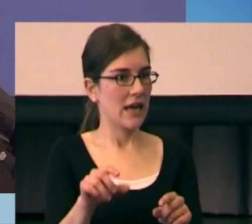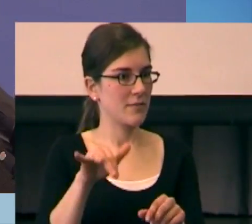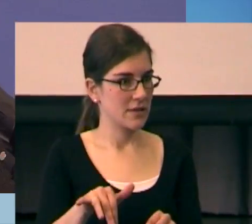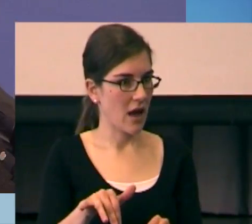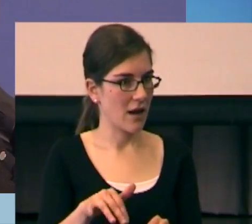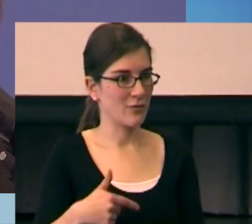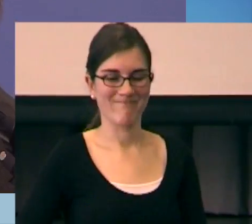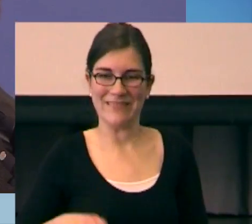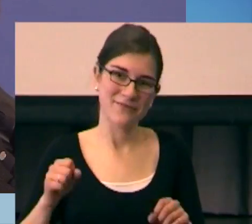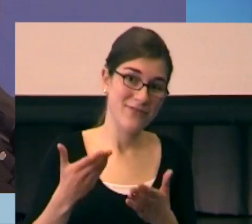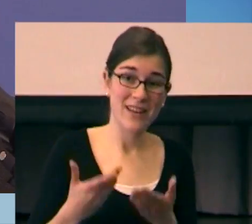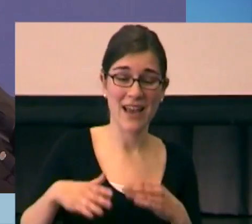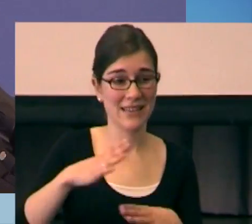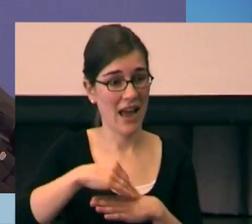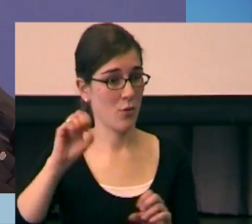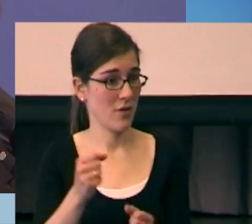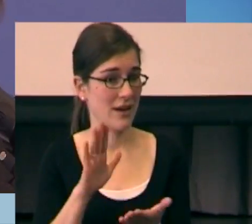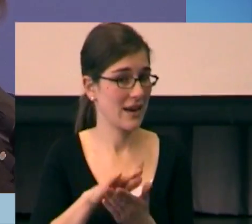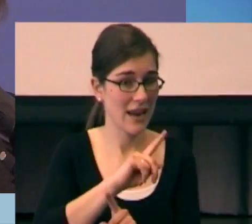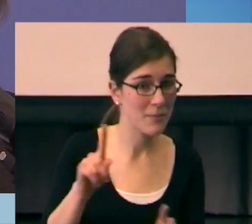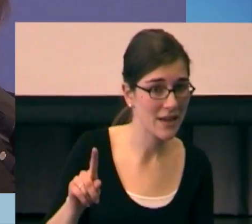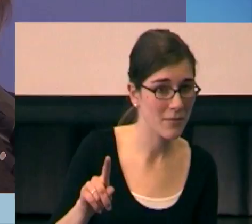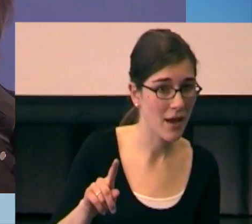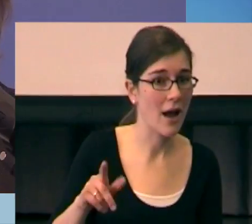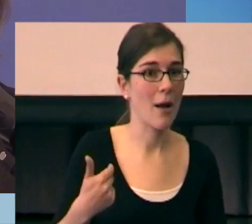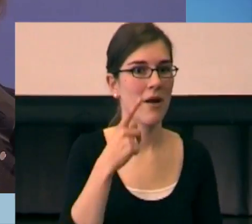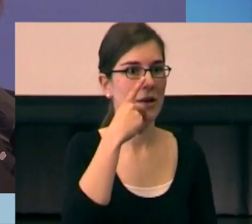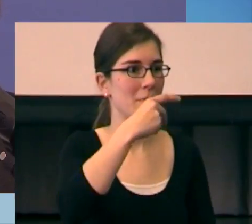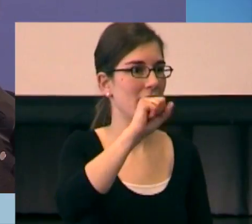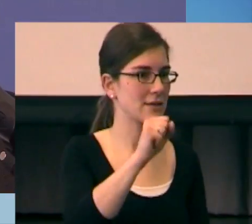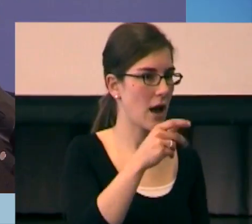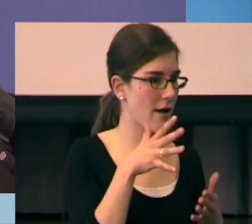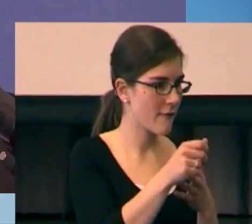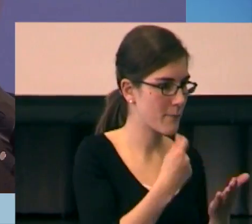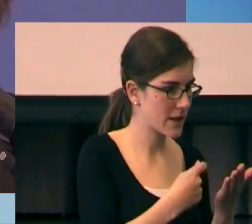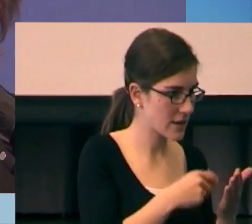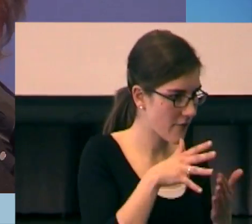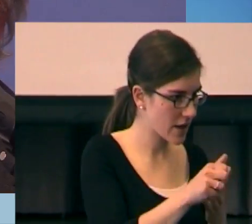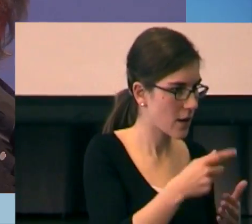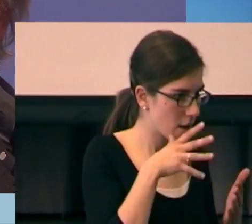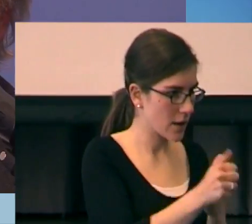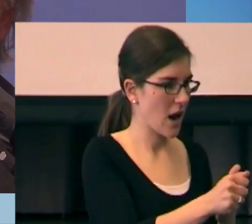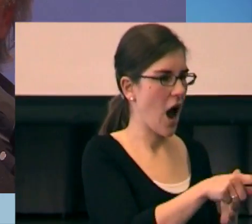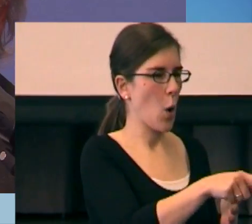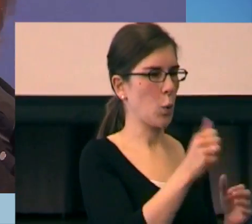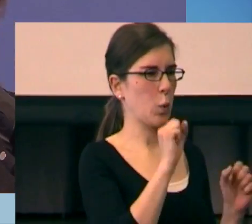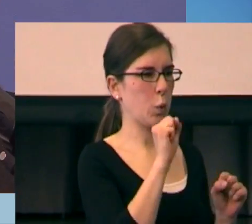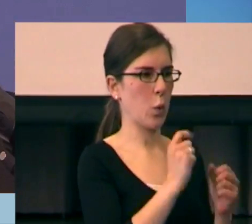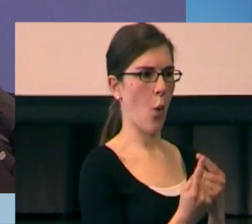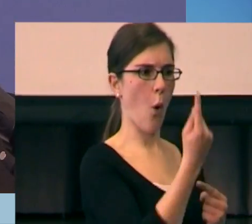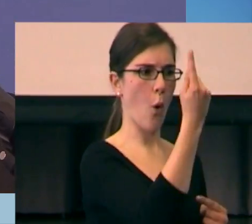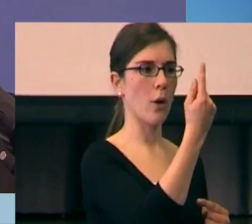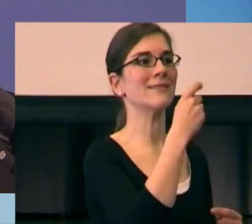einen Prostatakrebs durch eine PSA-Bestimmung erkennen, ist es vielleicht noch im heilbaren Zustand. Die